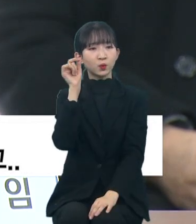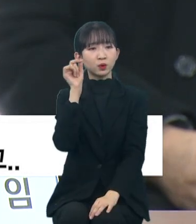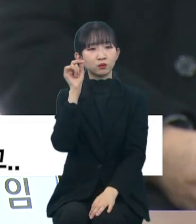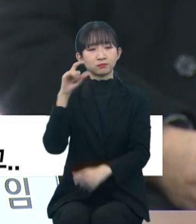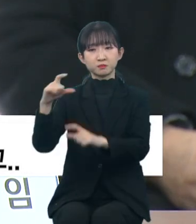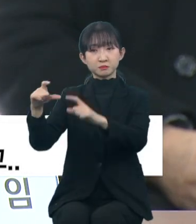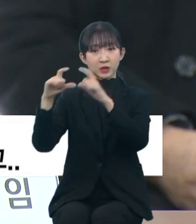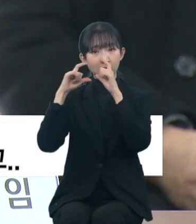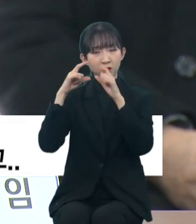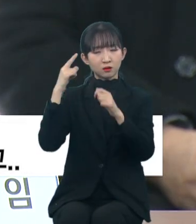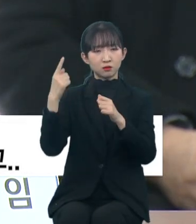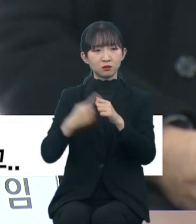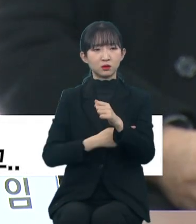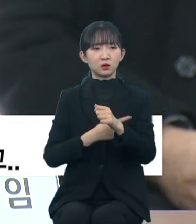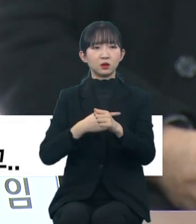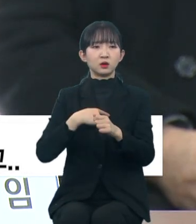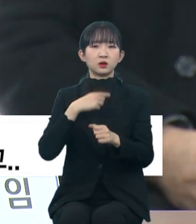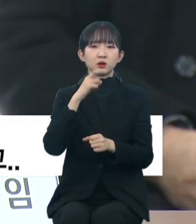통보를 해오니